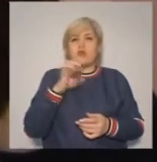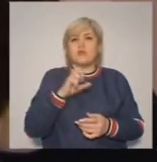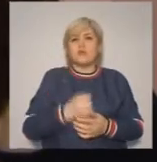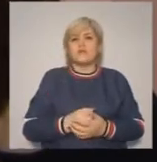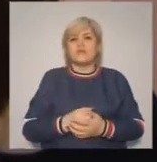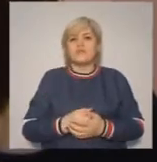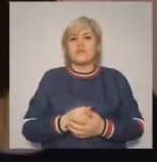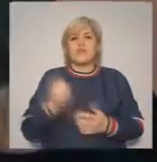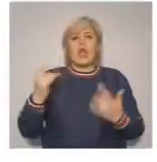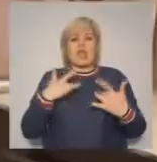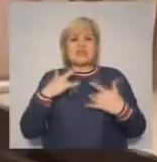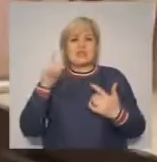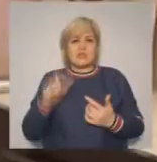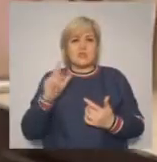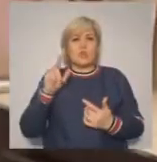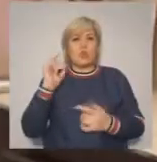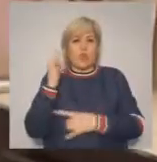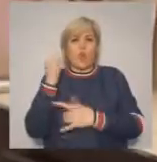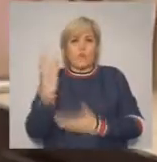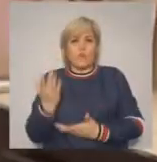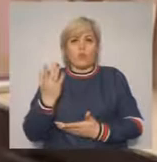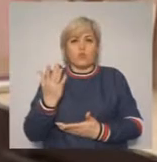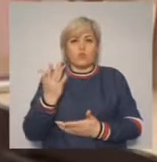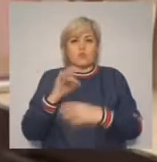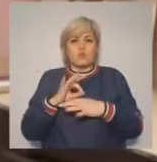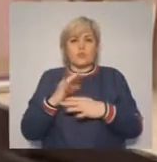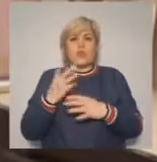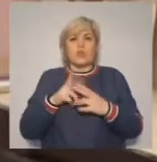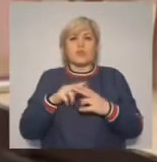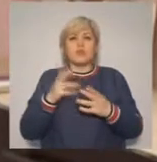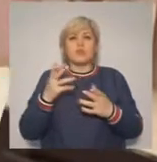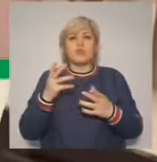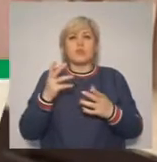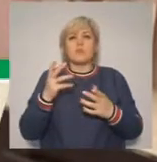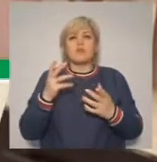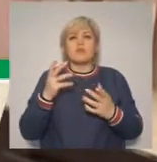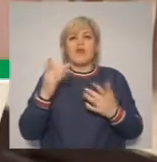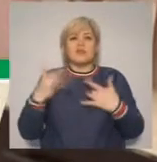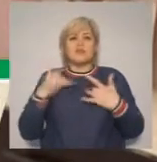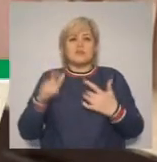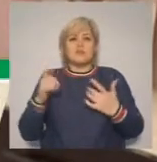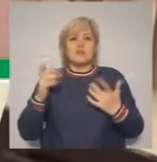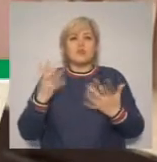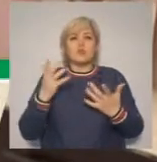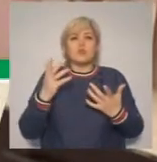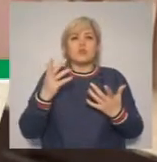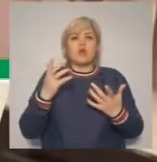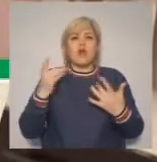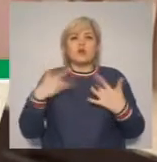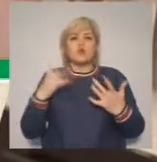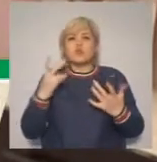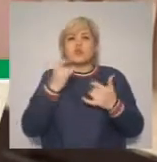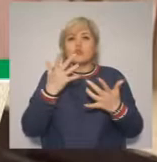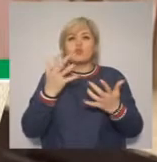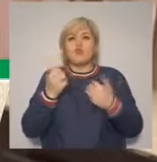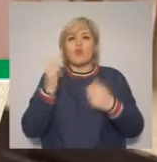Про курочку-рябу. Артист кукловод – это синтетический артист. Это драматический актер не может взять куклу вот так вот